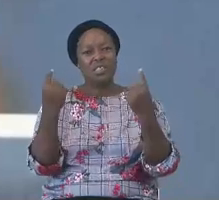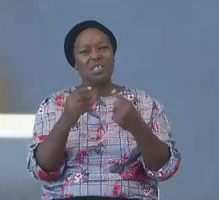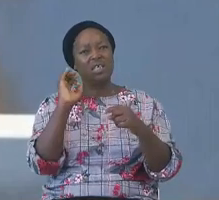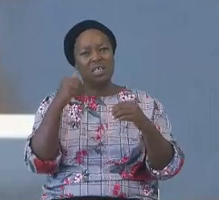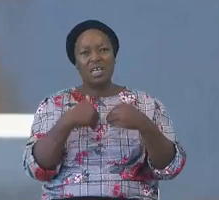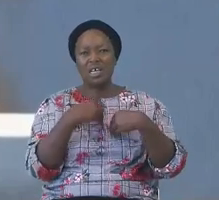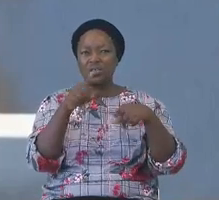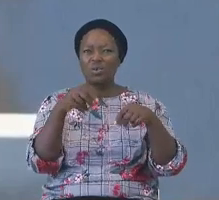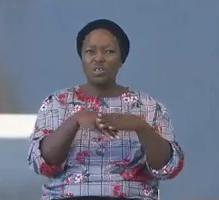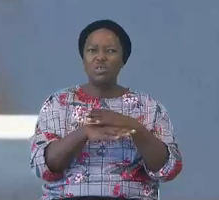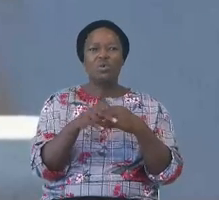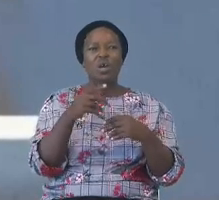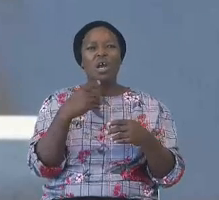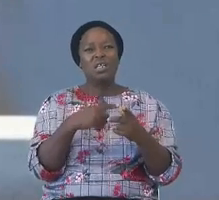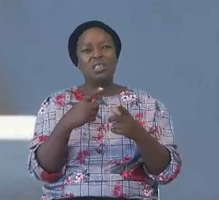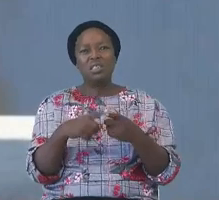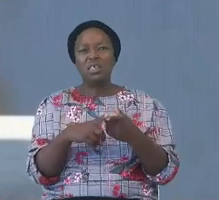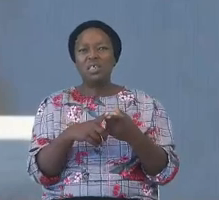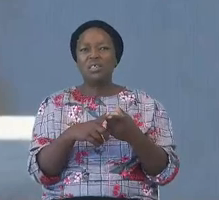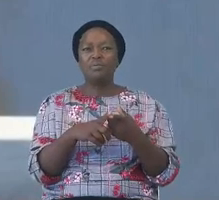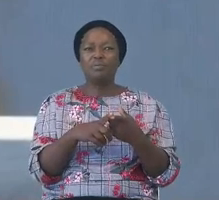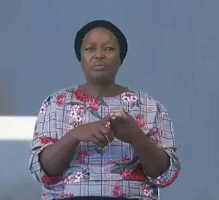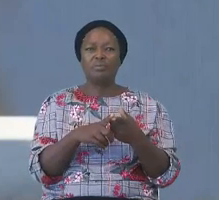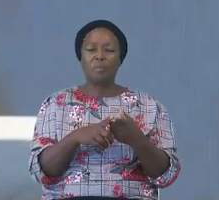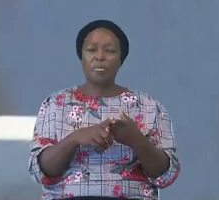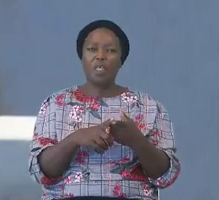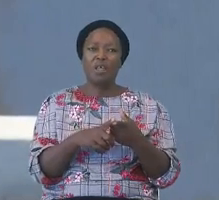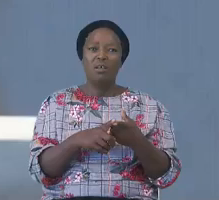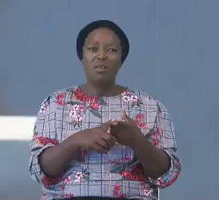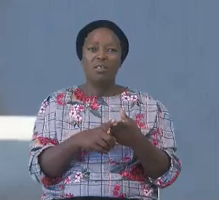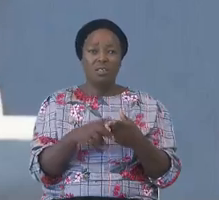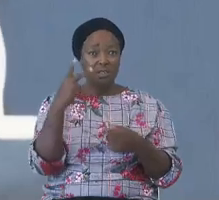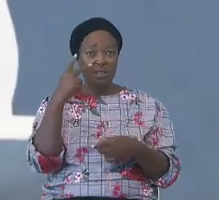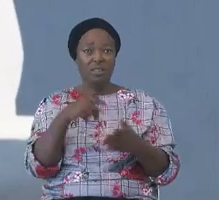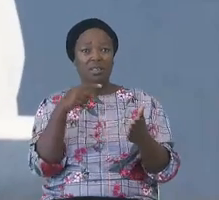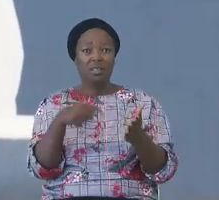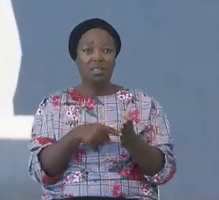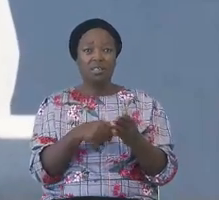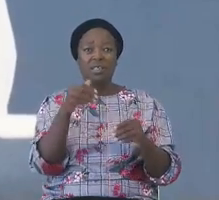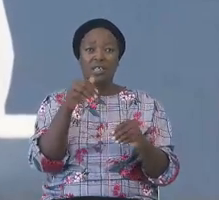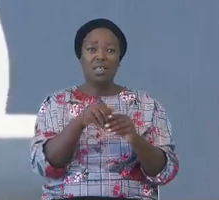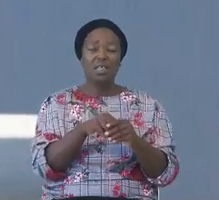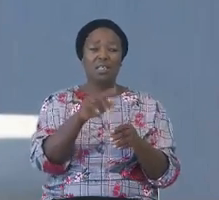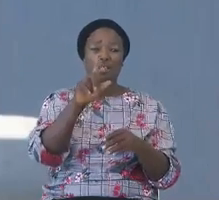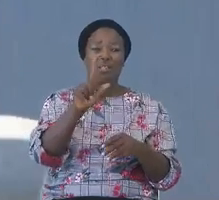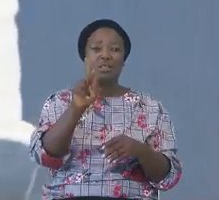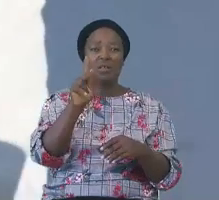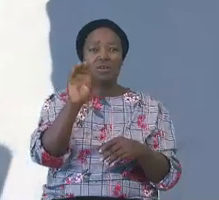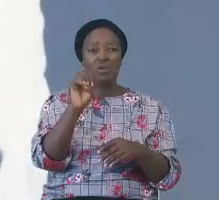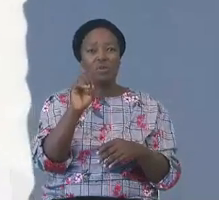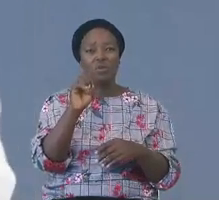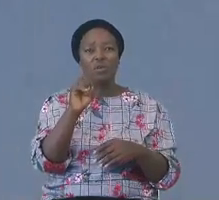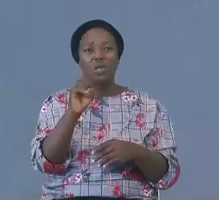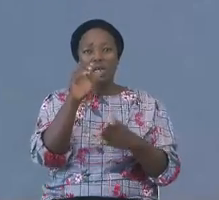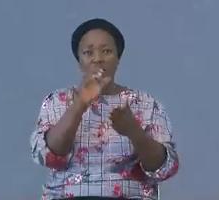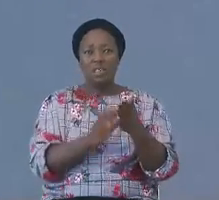les conséquences des crimes qu'il avait commis, des péchés qu'il avait commis.